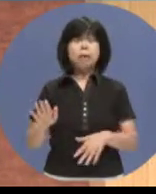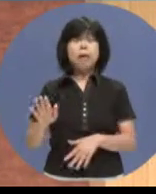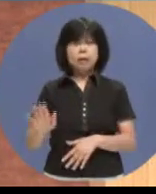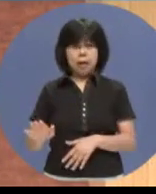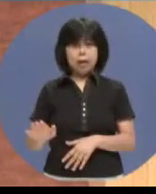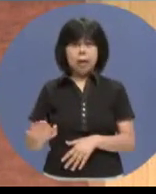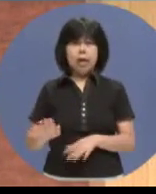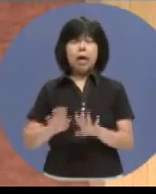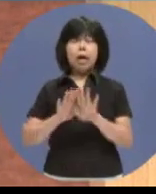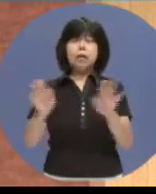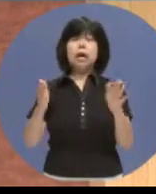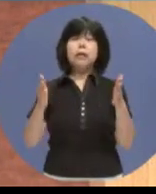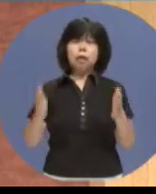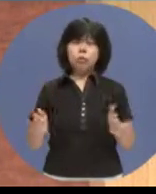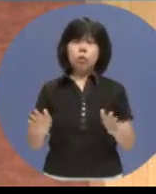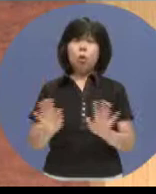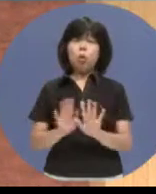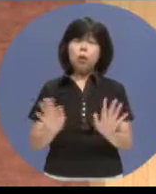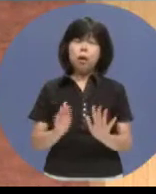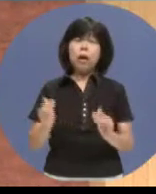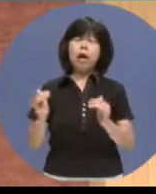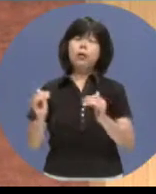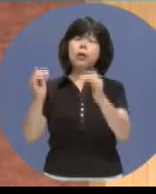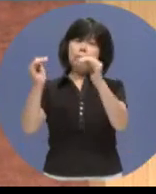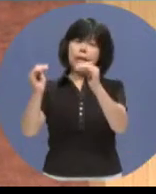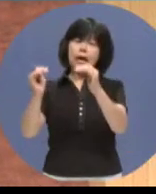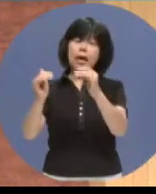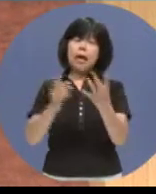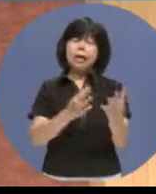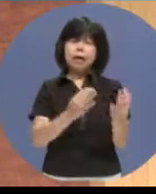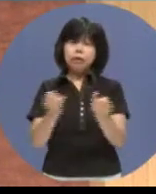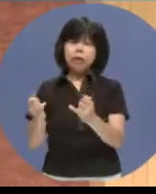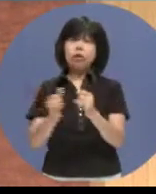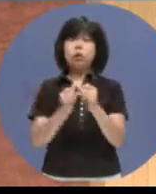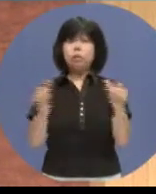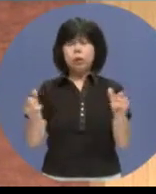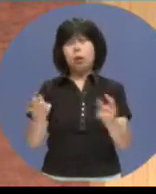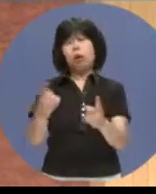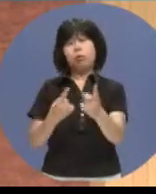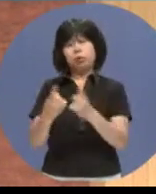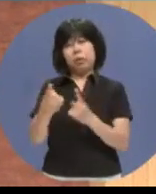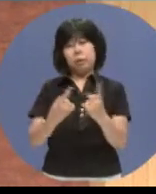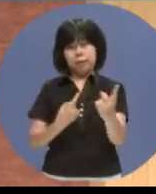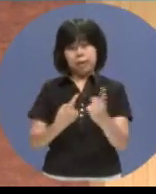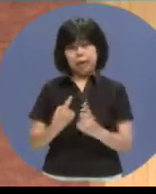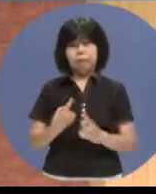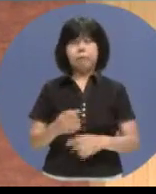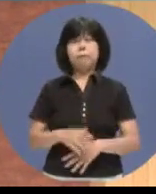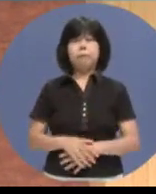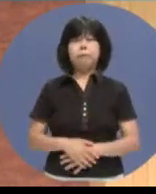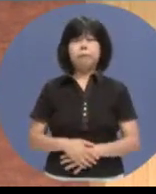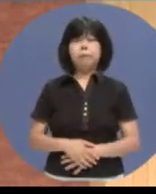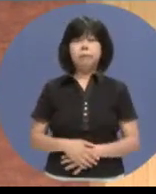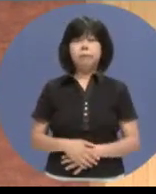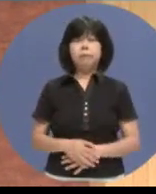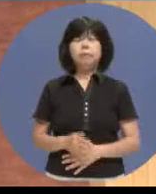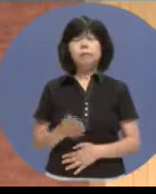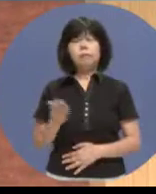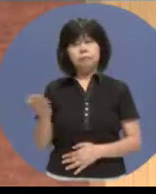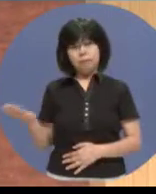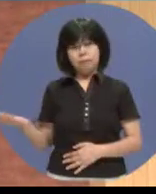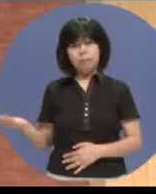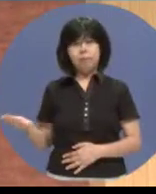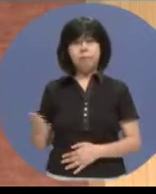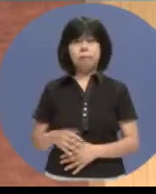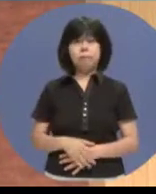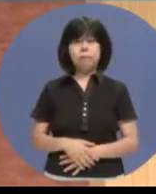催期間中には子どもから大人まで多くの人々が訪れました。では続いての話